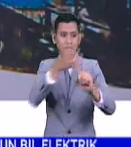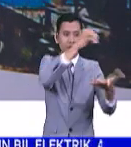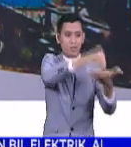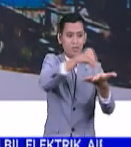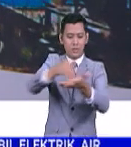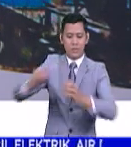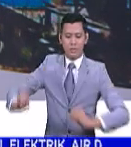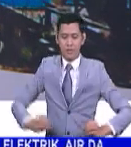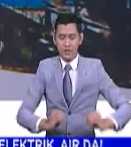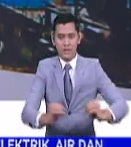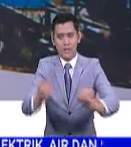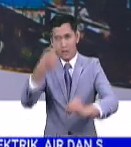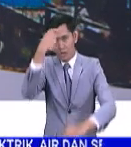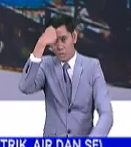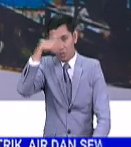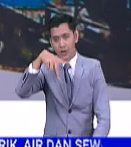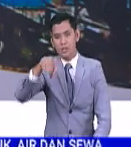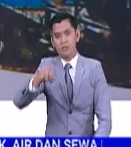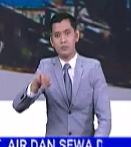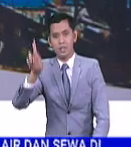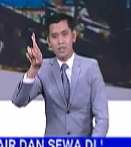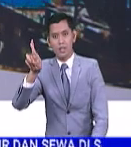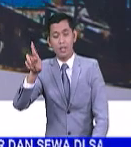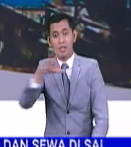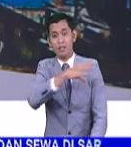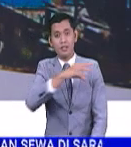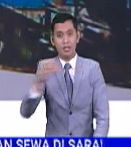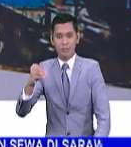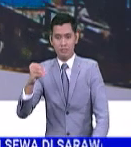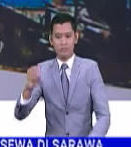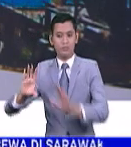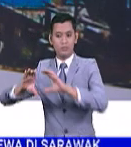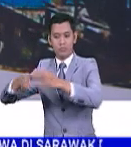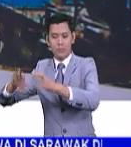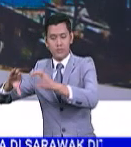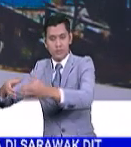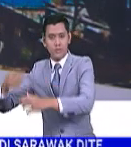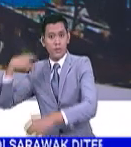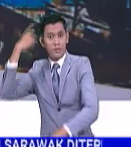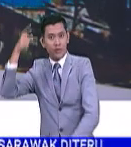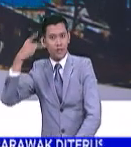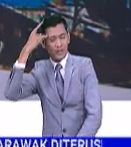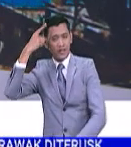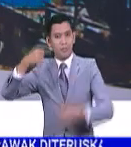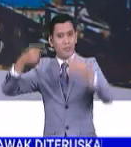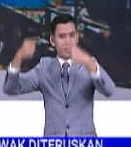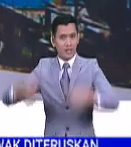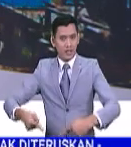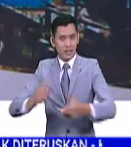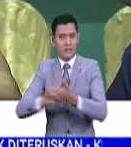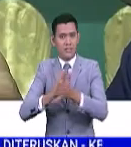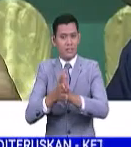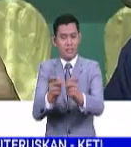operasi Suruhanjaya Pilihan Raya SPR dan parti-parti politik yang bertanding.